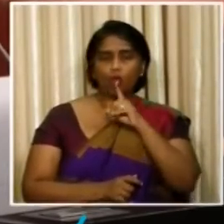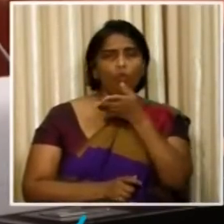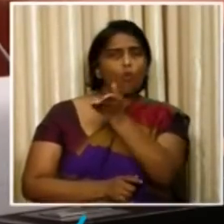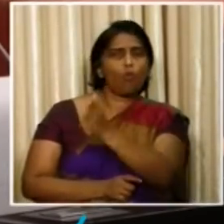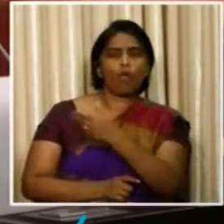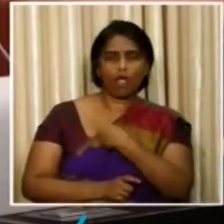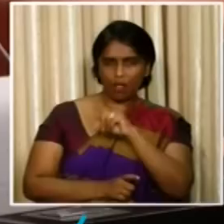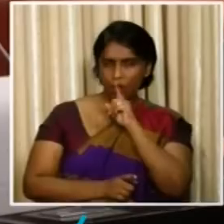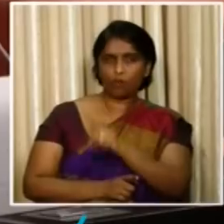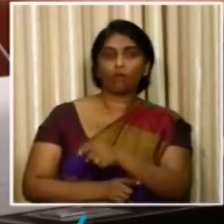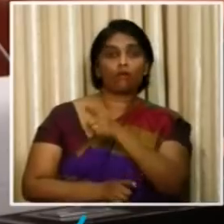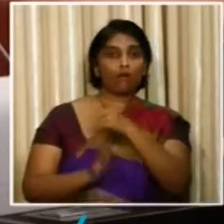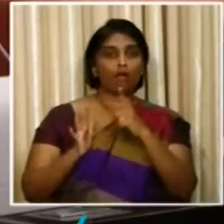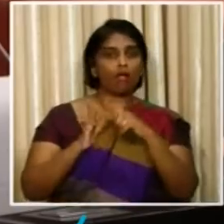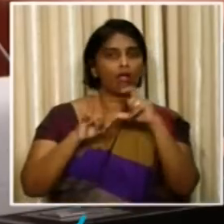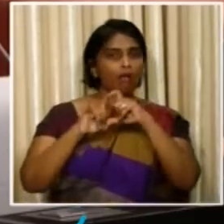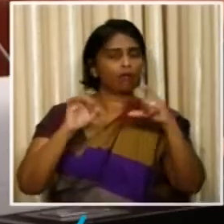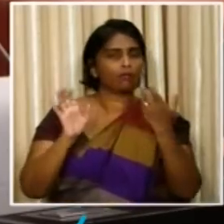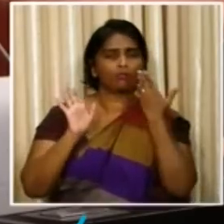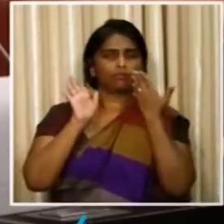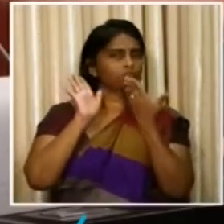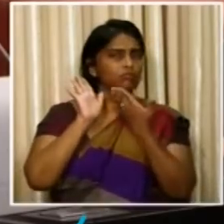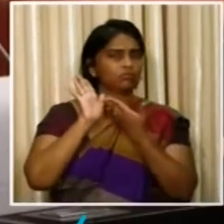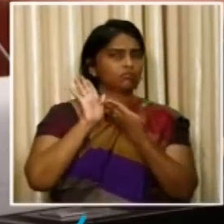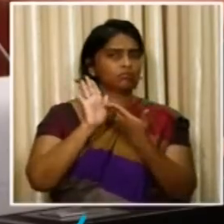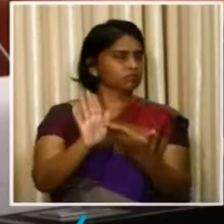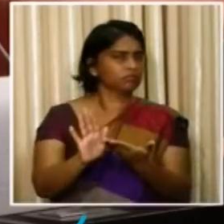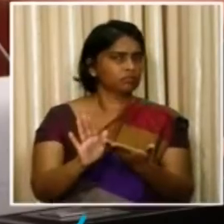விசாரணை மேற்கொள்ள என்றும் சபாநாயகர்